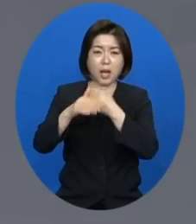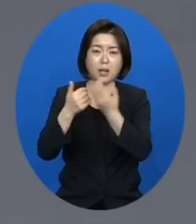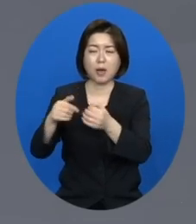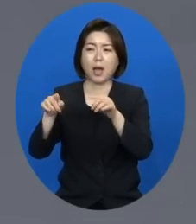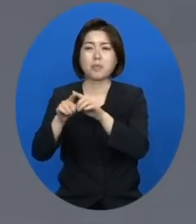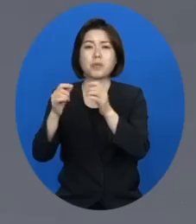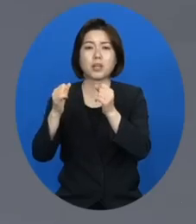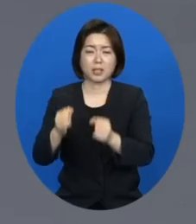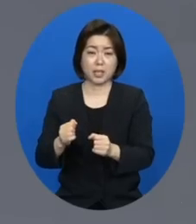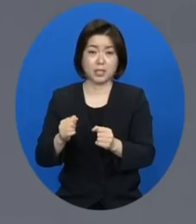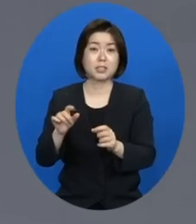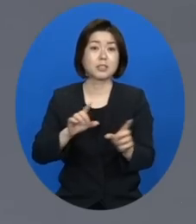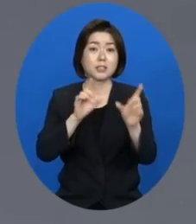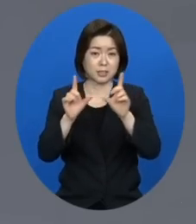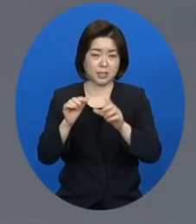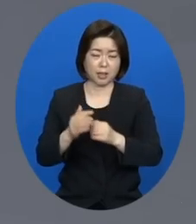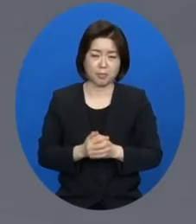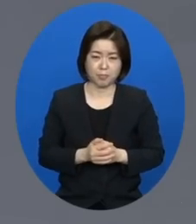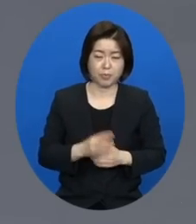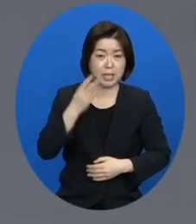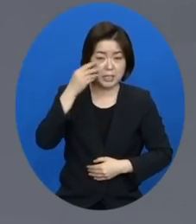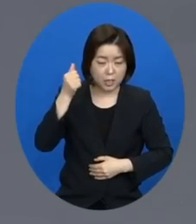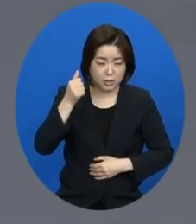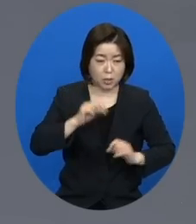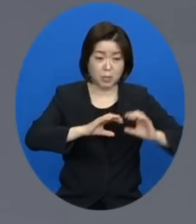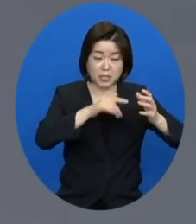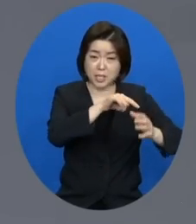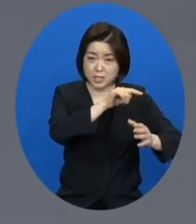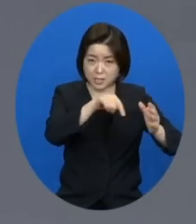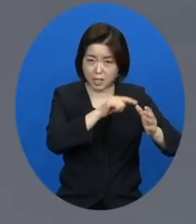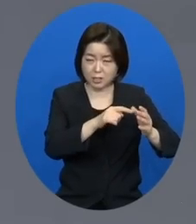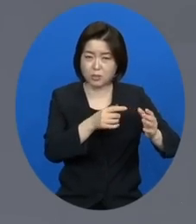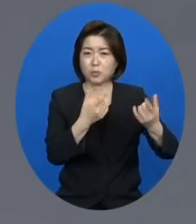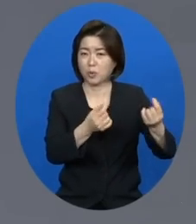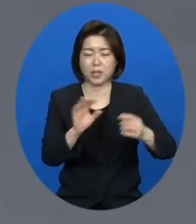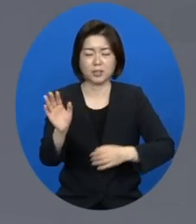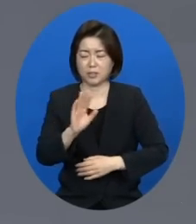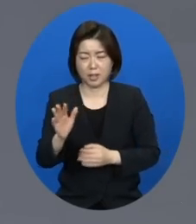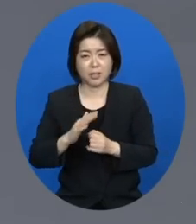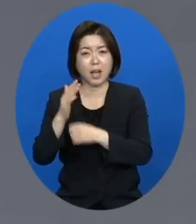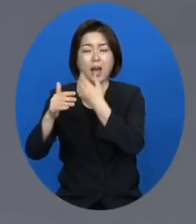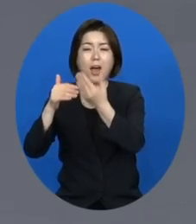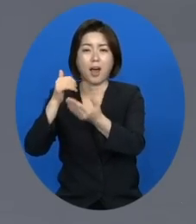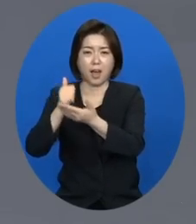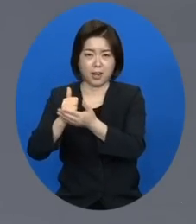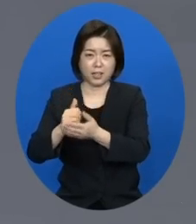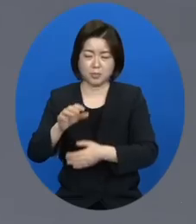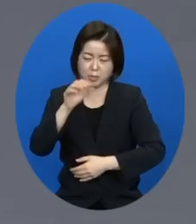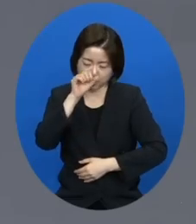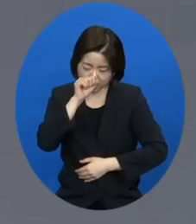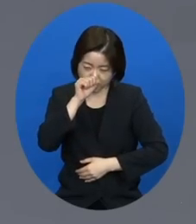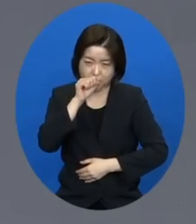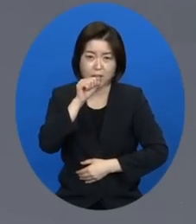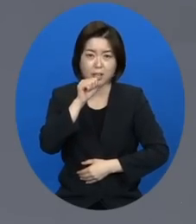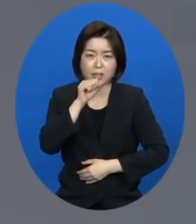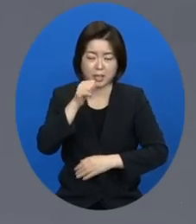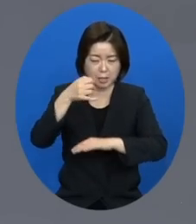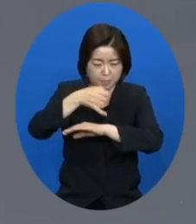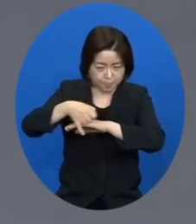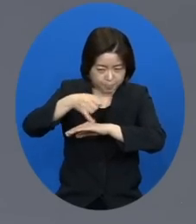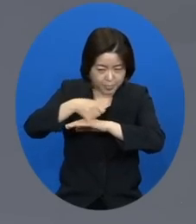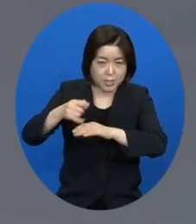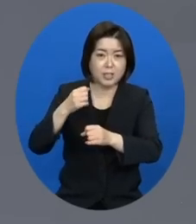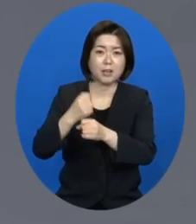삶입니다. 형통의 삶은 세속적인 성공의 삶이 아니에요. 형통의 삶은 하나님이 선하게